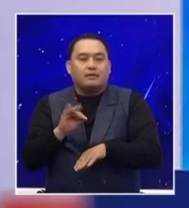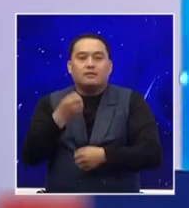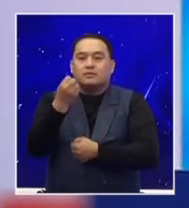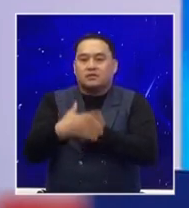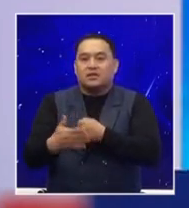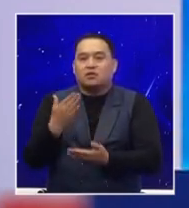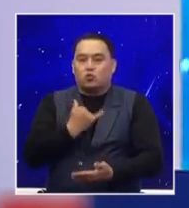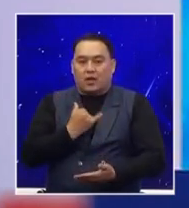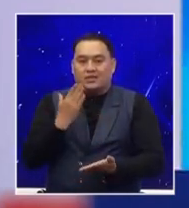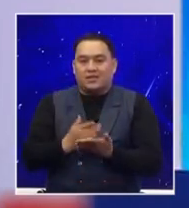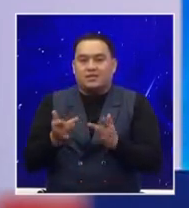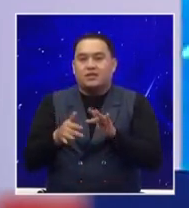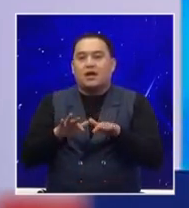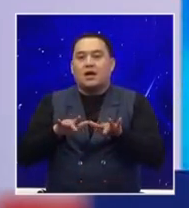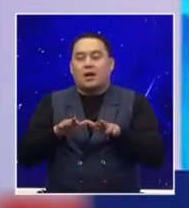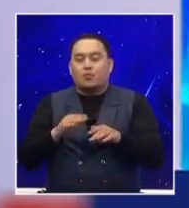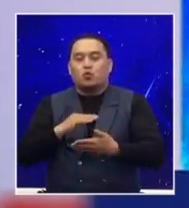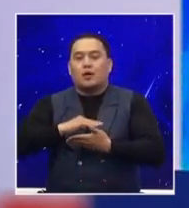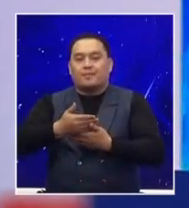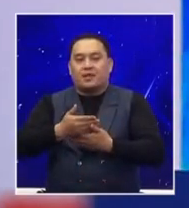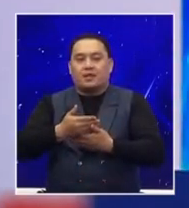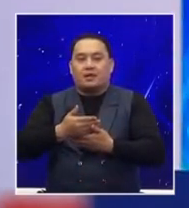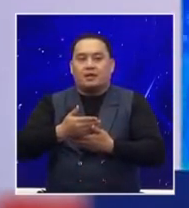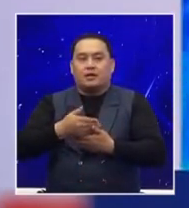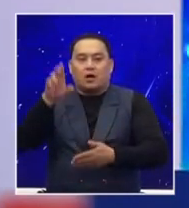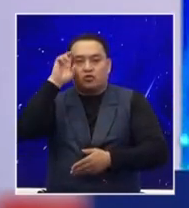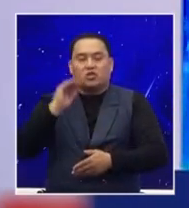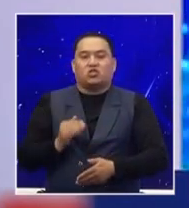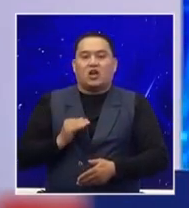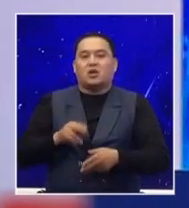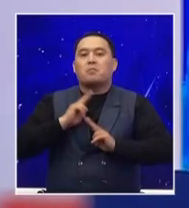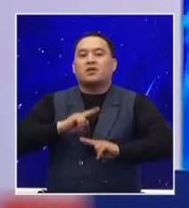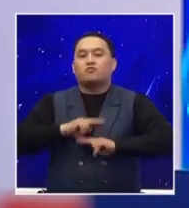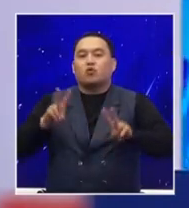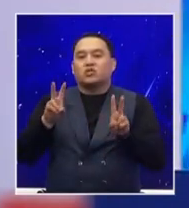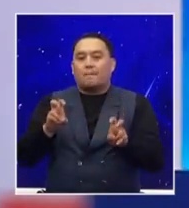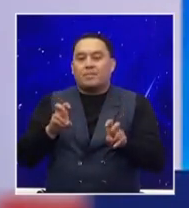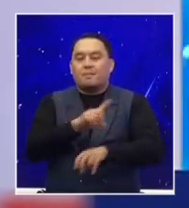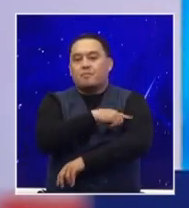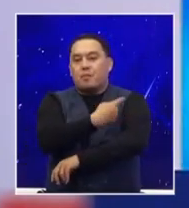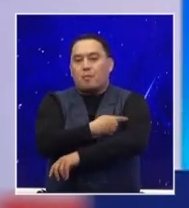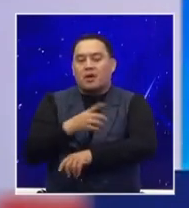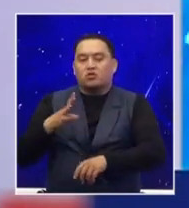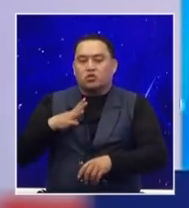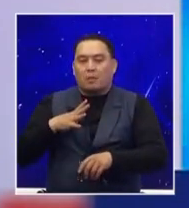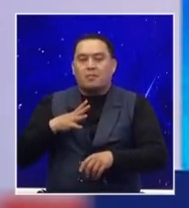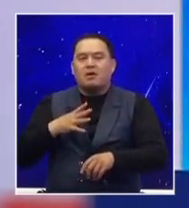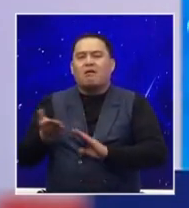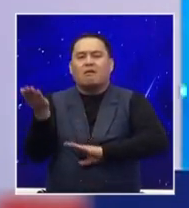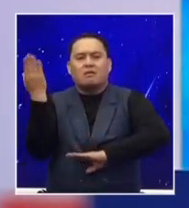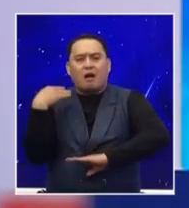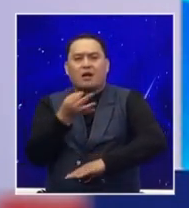центр компьютерный. Мы вместе с ГЧП сделали в Талдыкургане на базе многопрофильной больницы